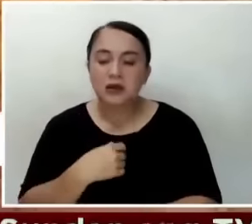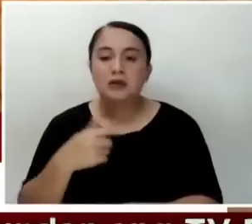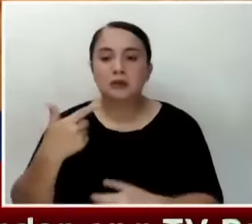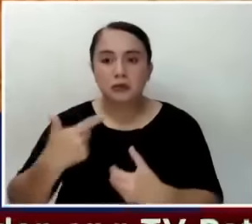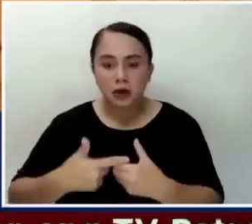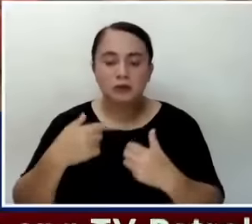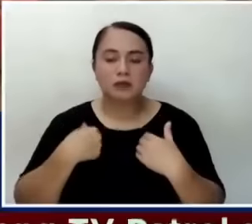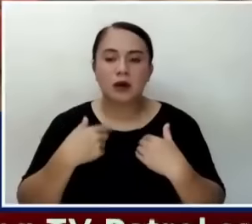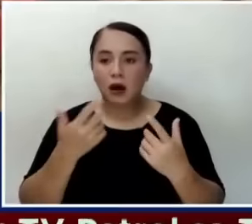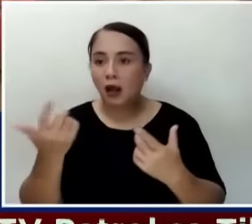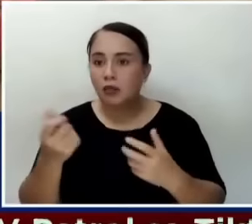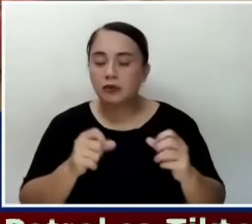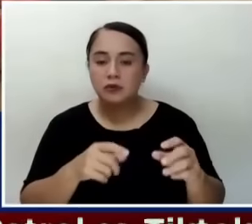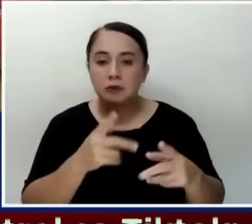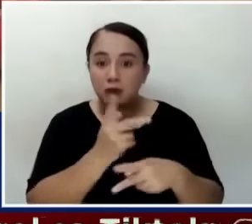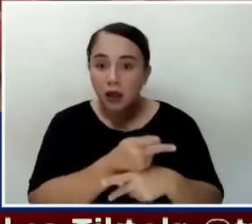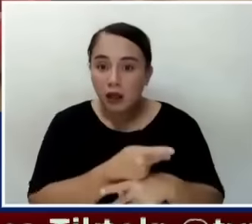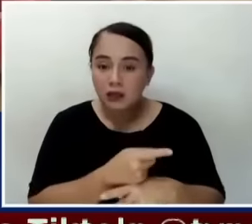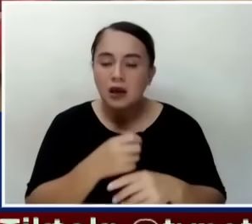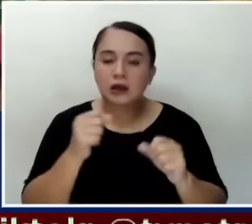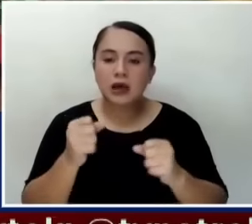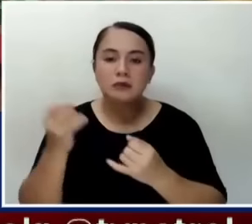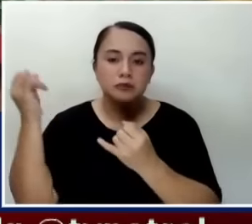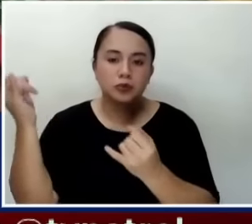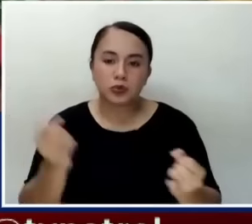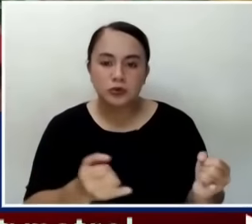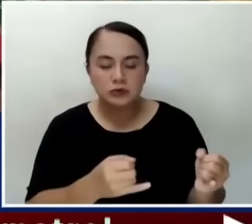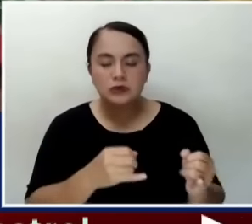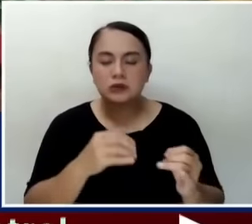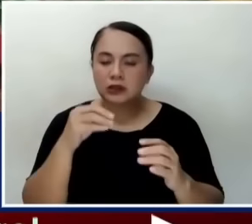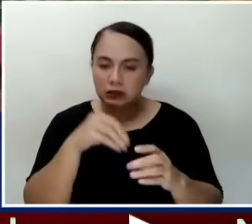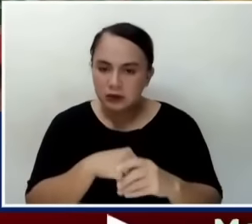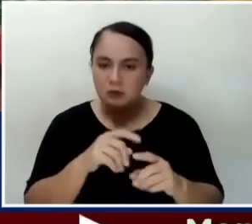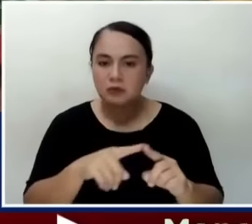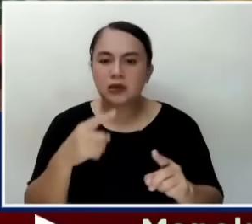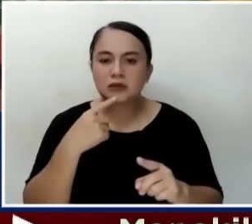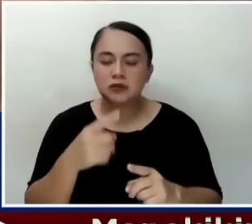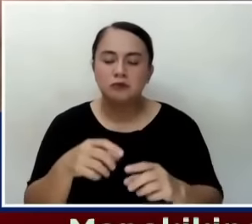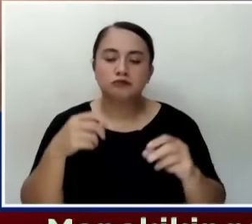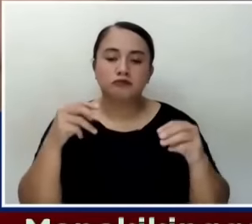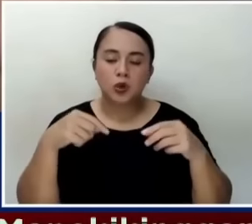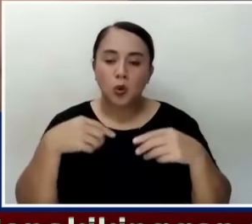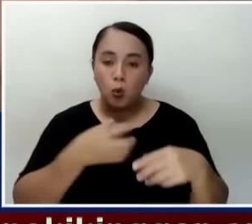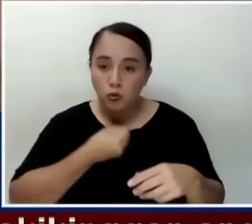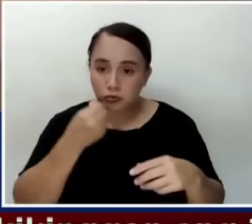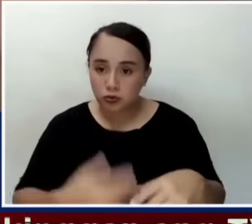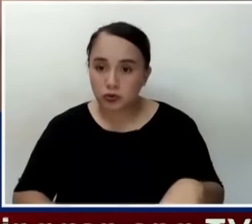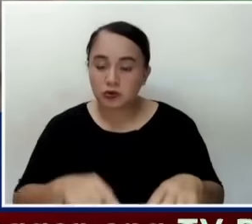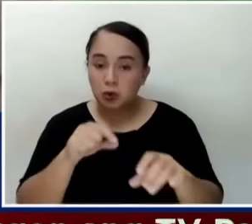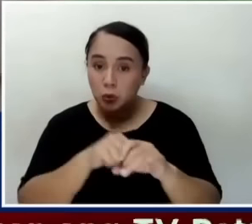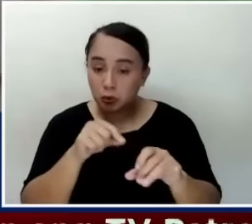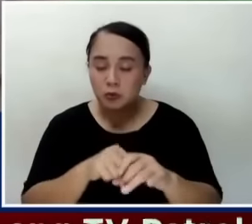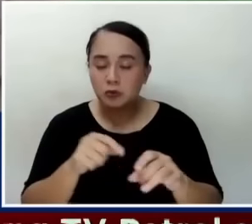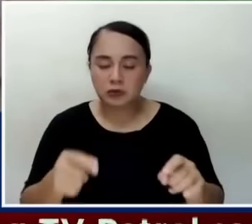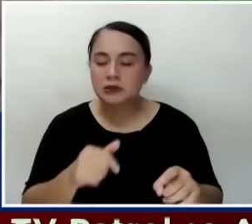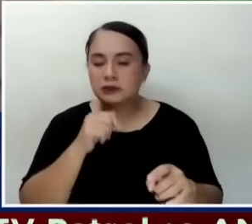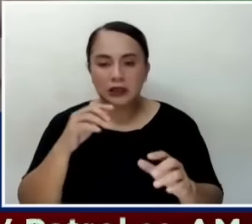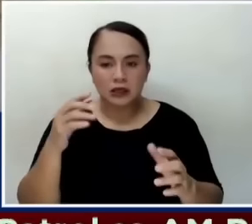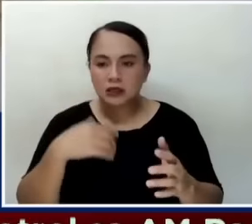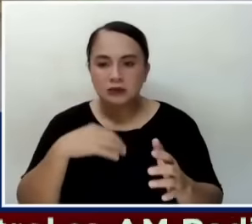pangunahing bilihin din ang may imported component. Pero sa taya ng mga supermarket owners, hindi bababa ang presyo